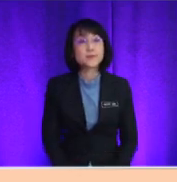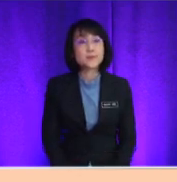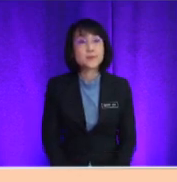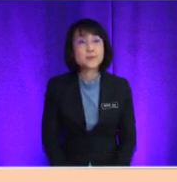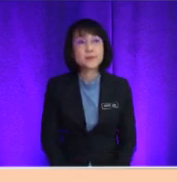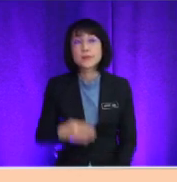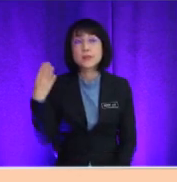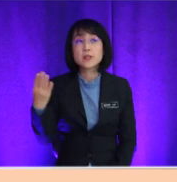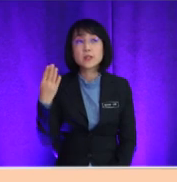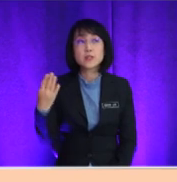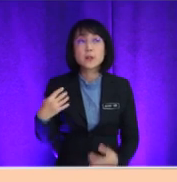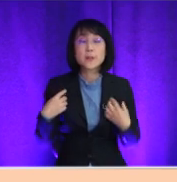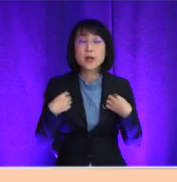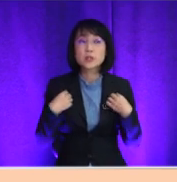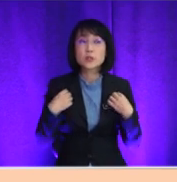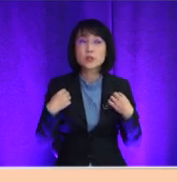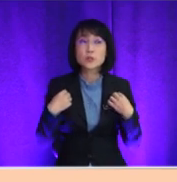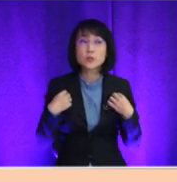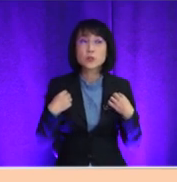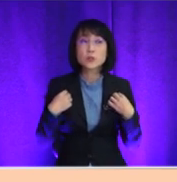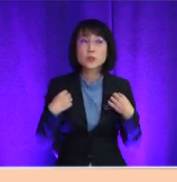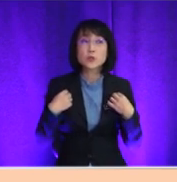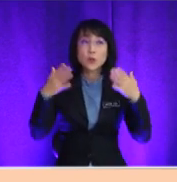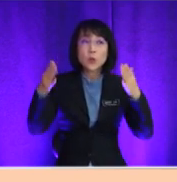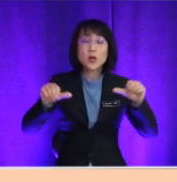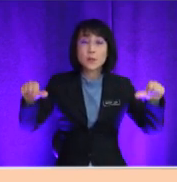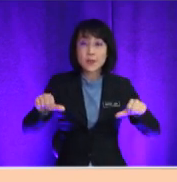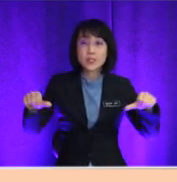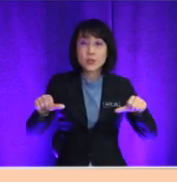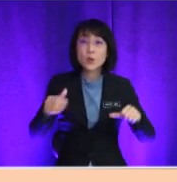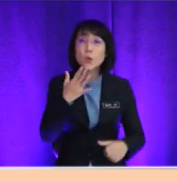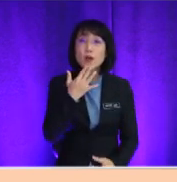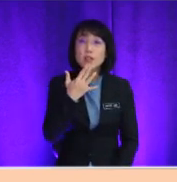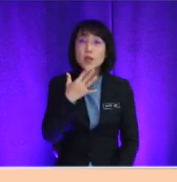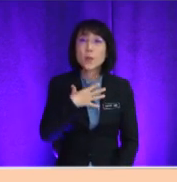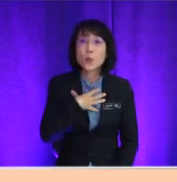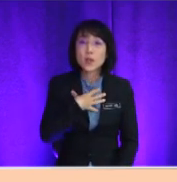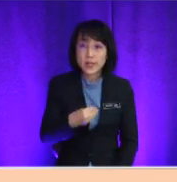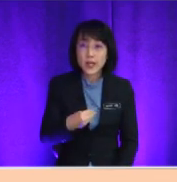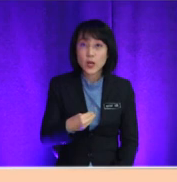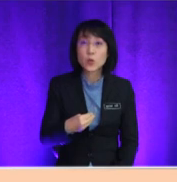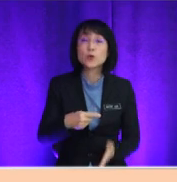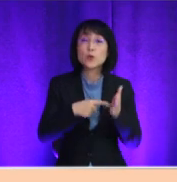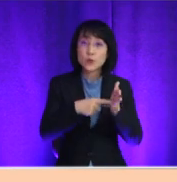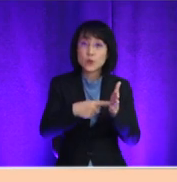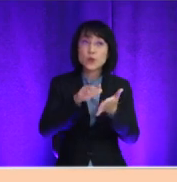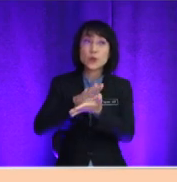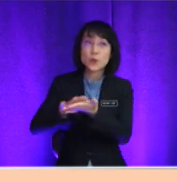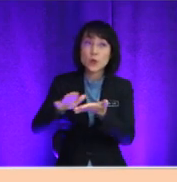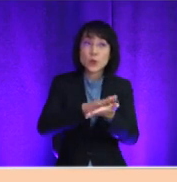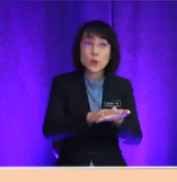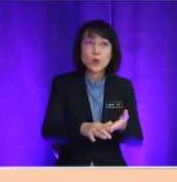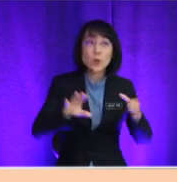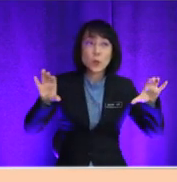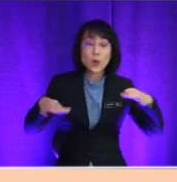biasanya baju chef di berwarna putih untuk melambangkan kebersihan dan dibuat dari